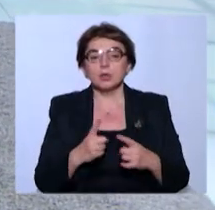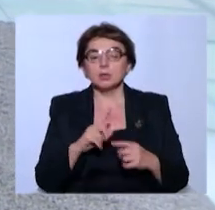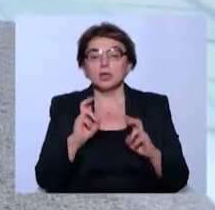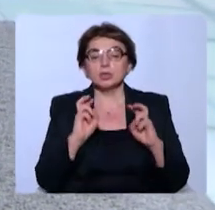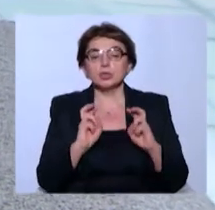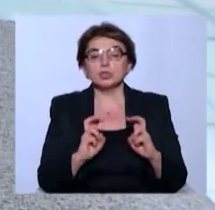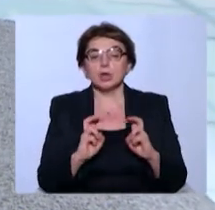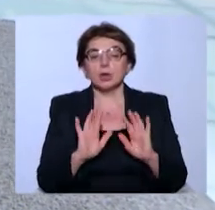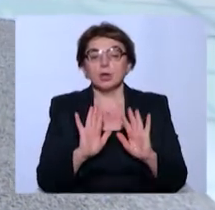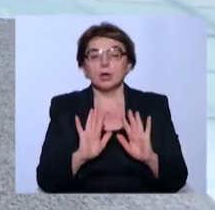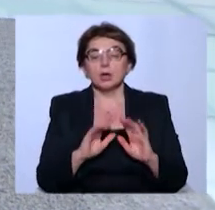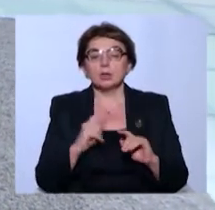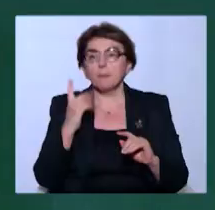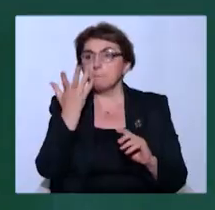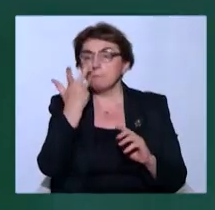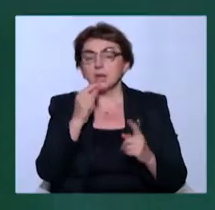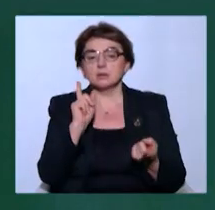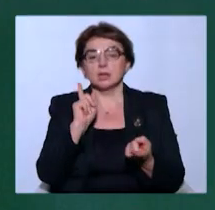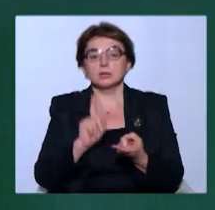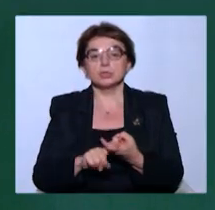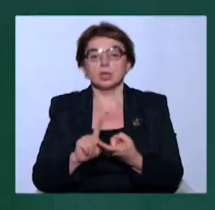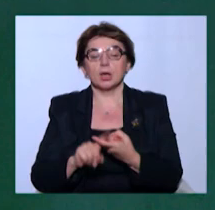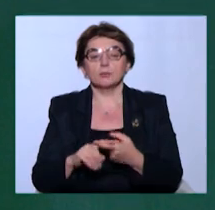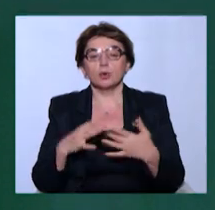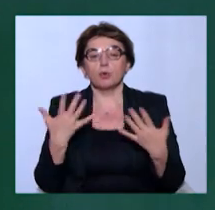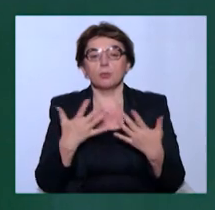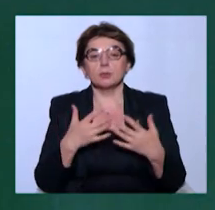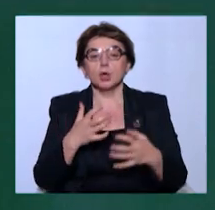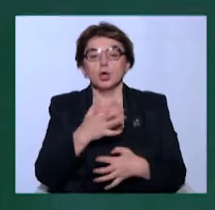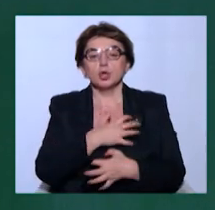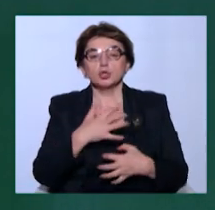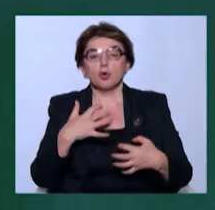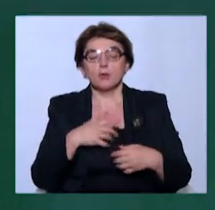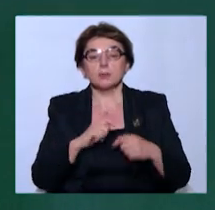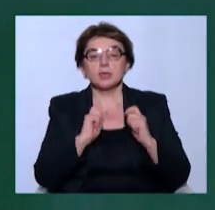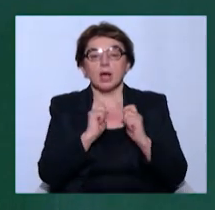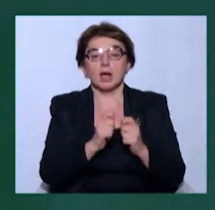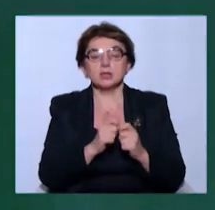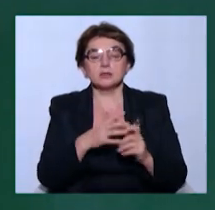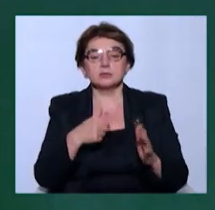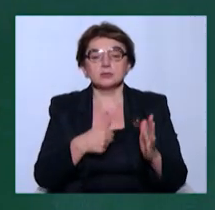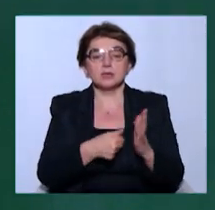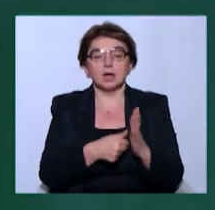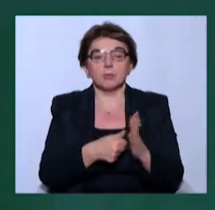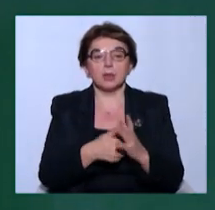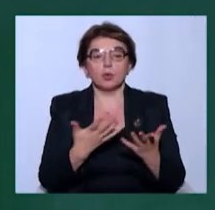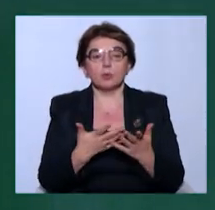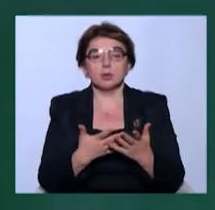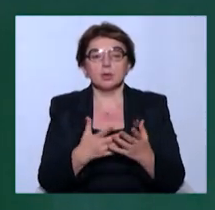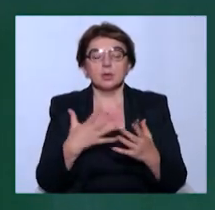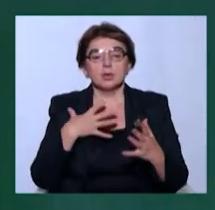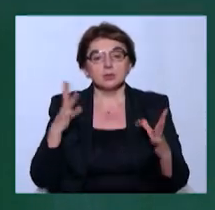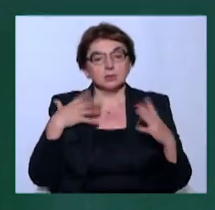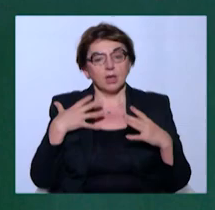ნიშნავს ფონთან შეხამებას, რომელიც ცხოველებს აძლევს საშუალებას, რომ